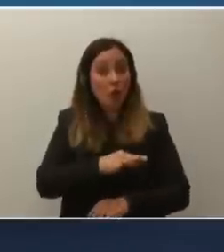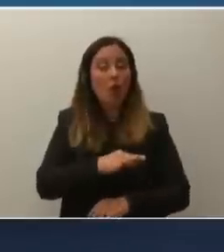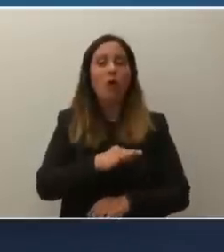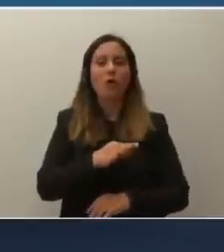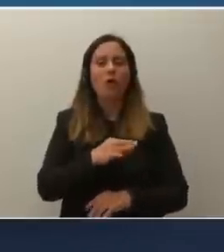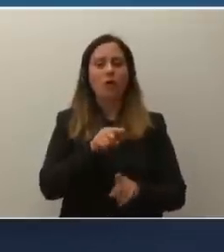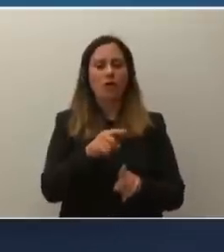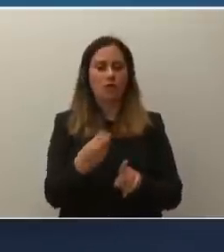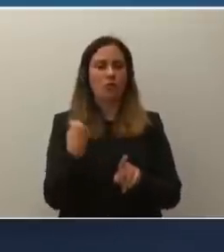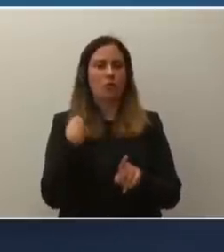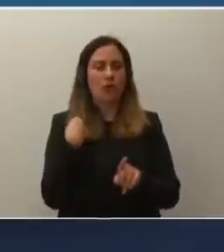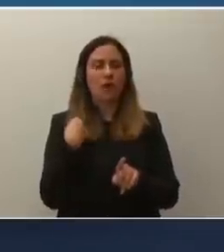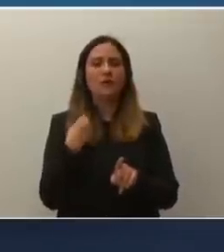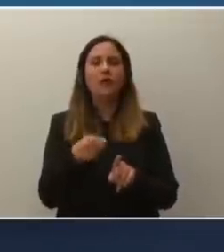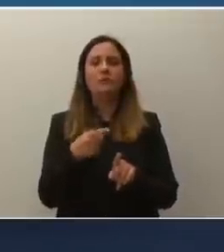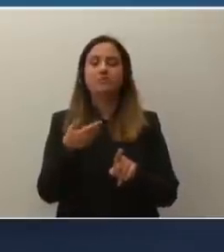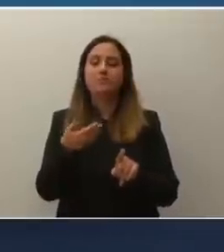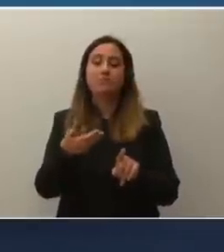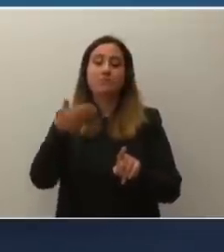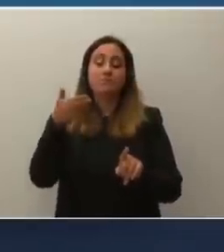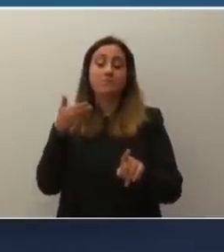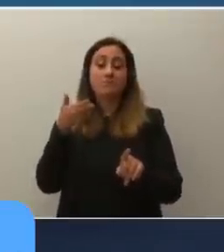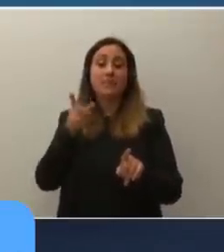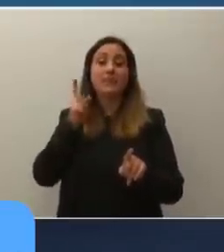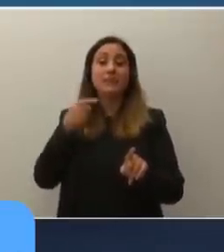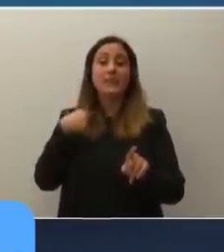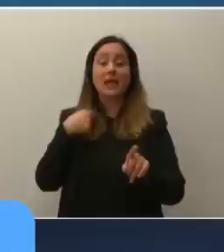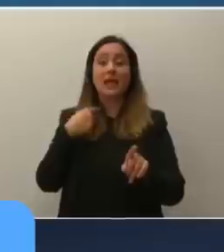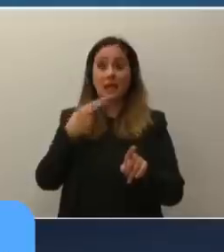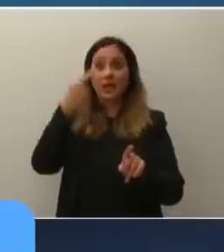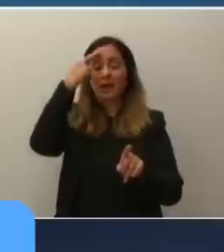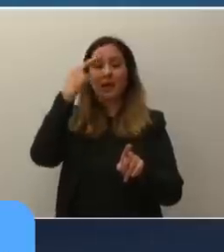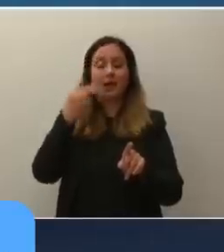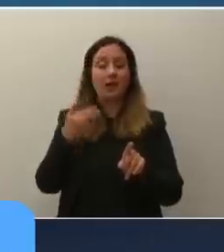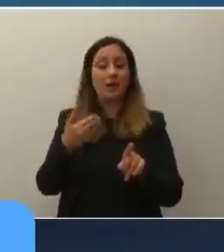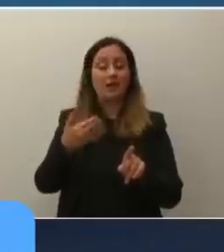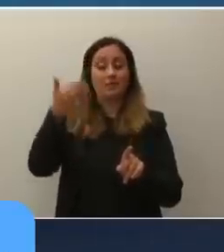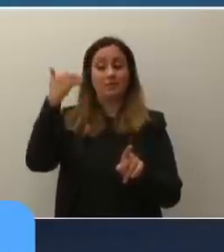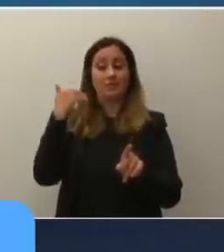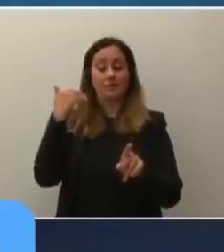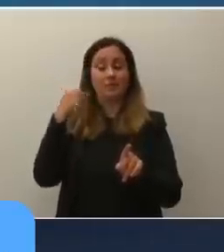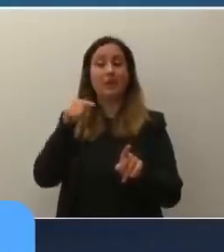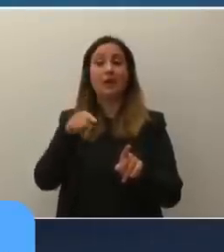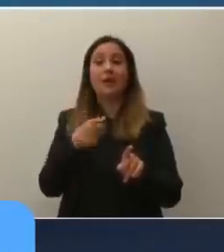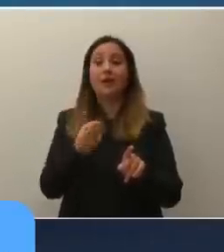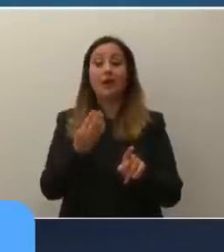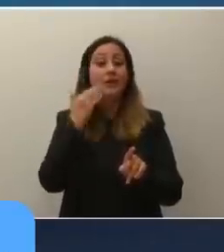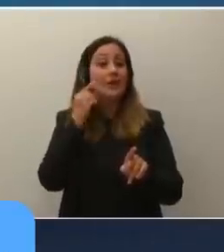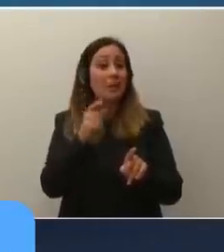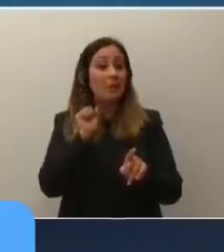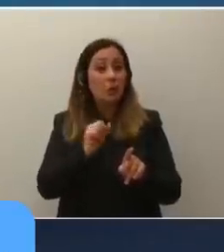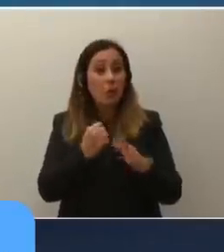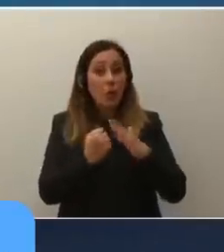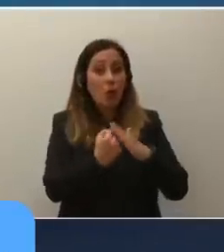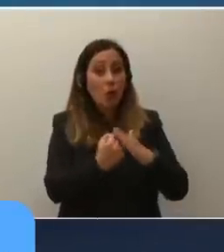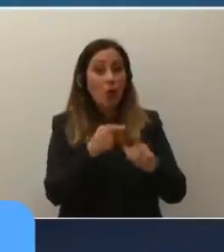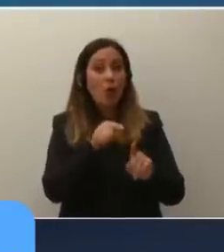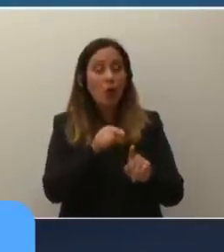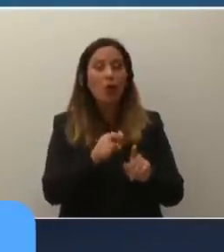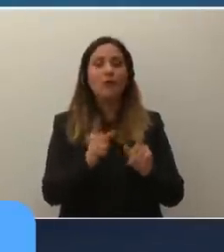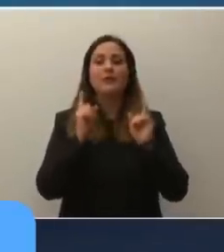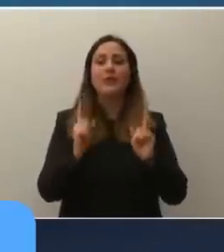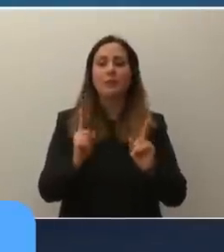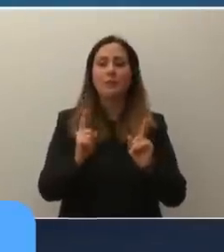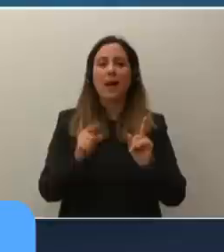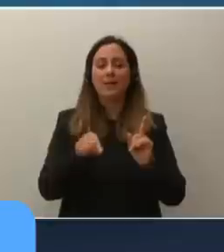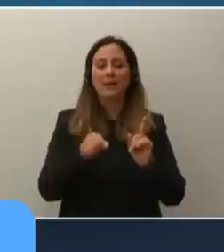Prima, con gli occhi di ieri, come dicevo prima, la sostenibilità del debito veniva misurata sulla base dei tassi di interesse e della capacità di,